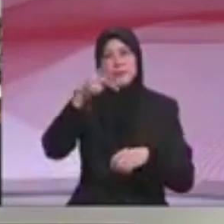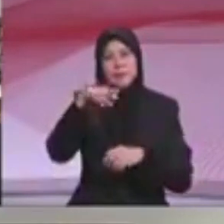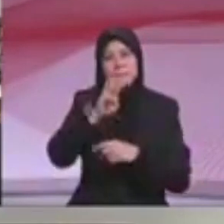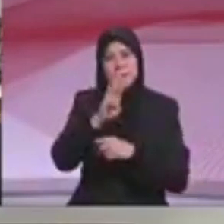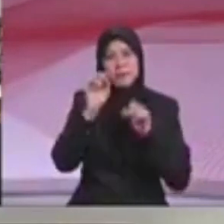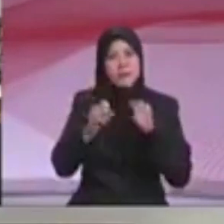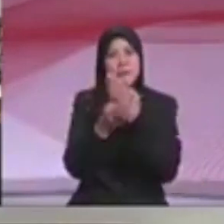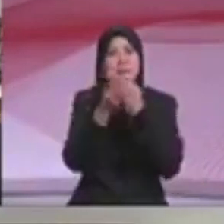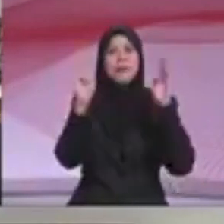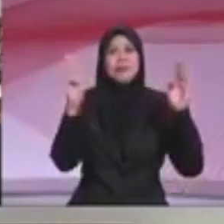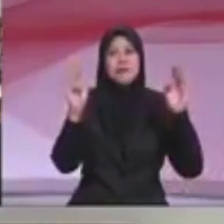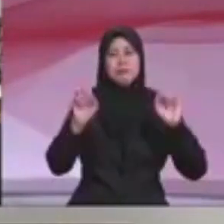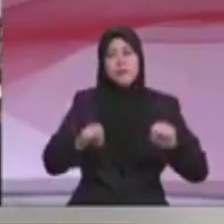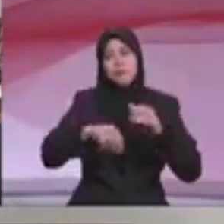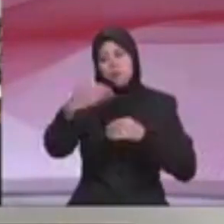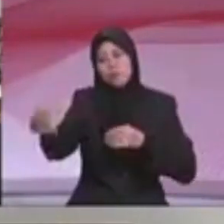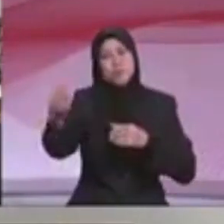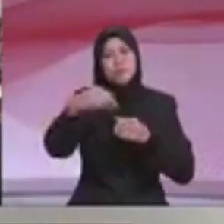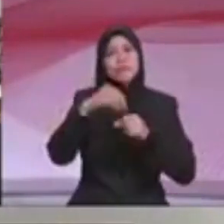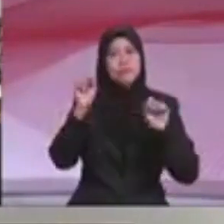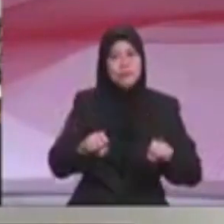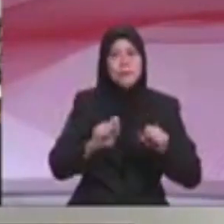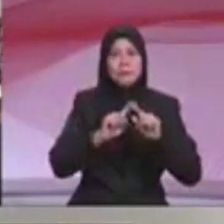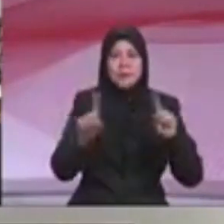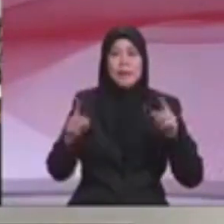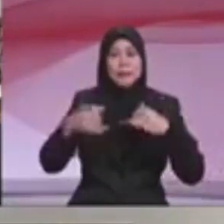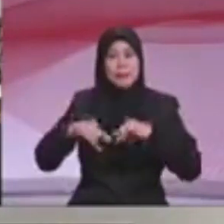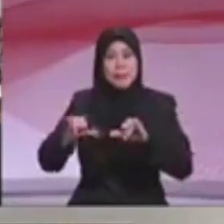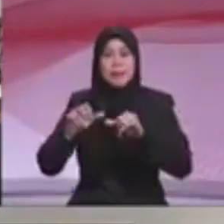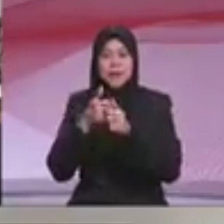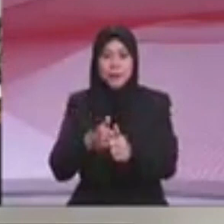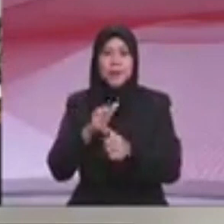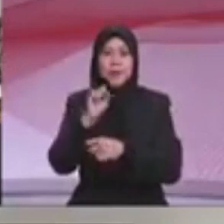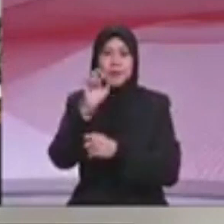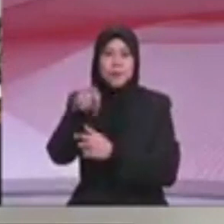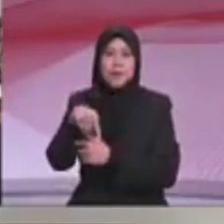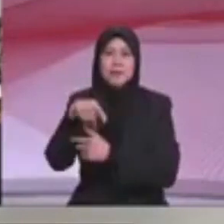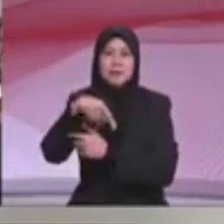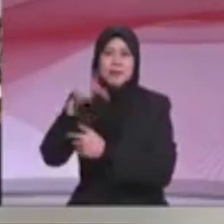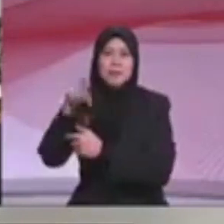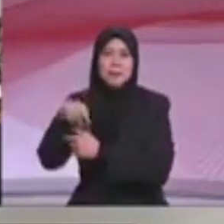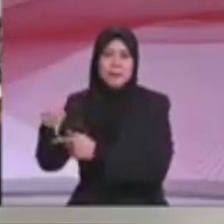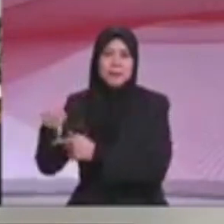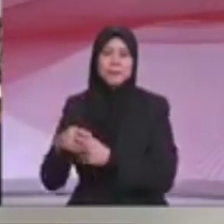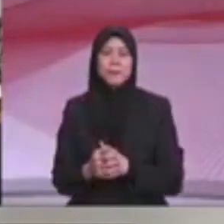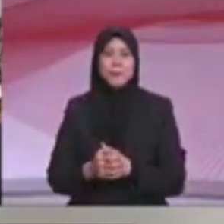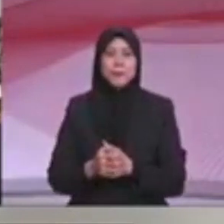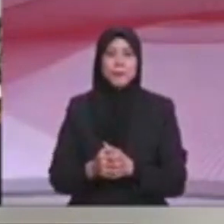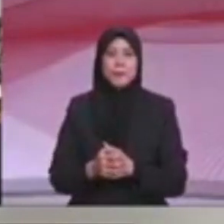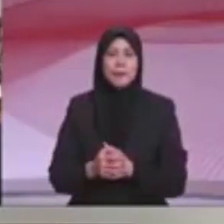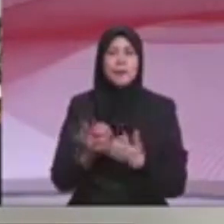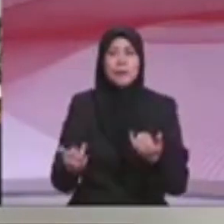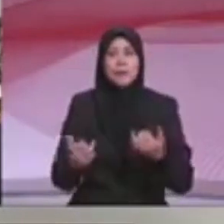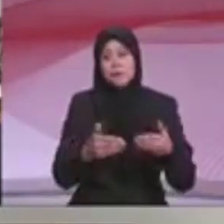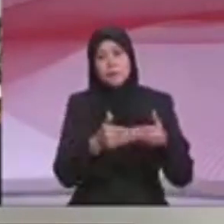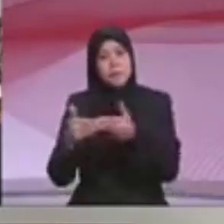jadi mereka bebas untuk bergerak walaupun masih tertakluk kepada SOP di bawah PKPB. Jadi pelanjutan di